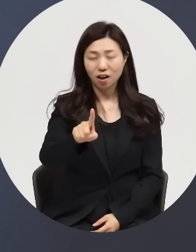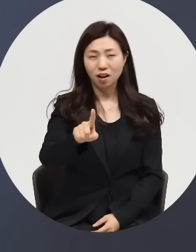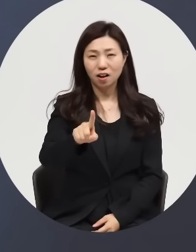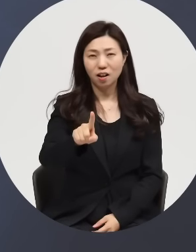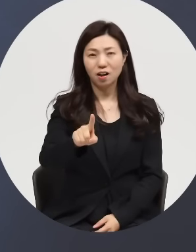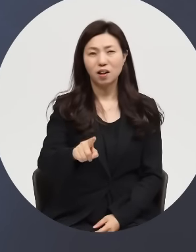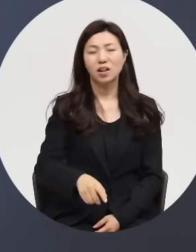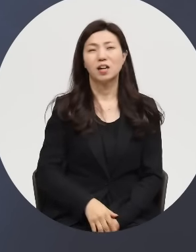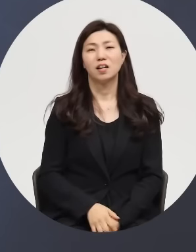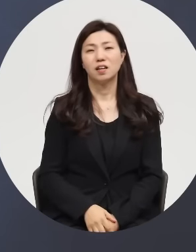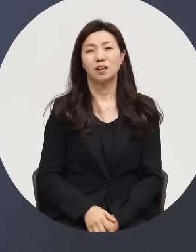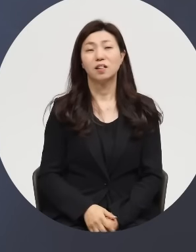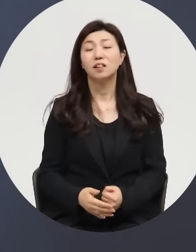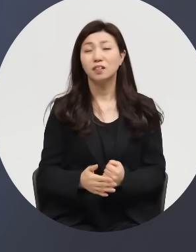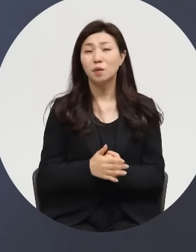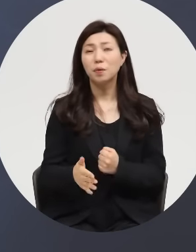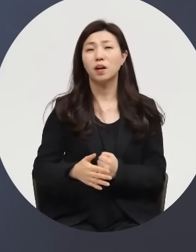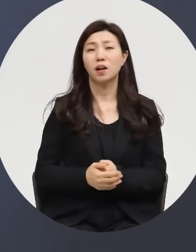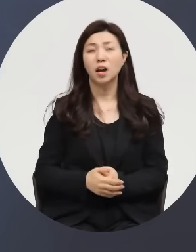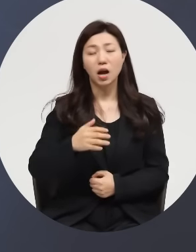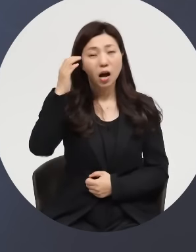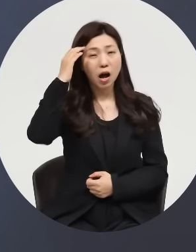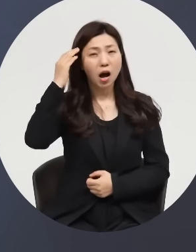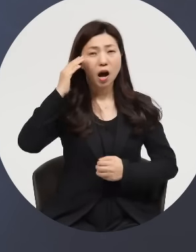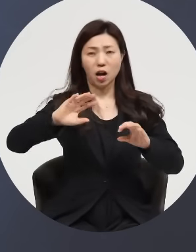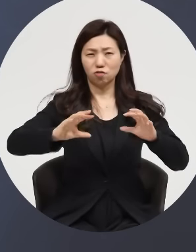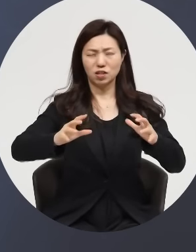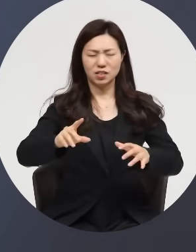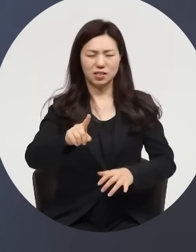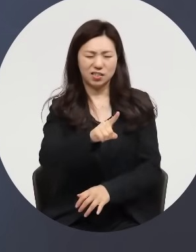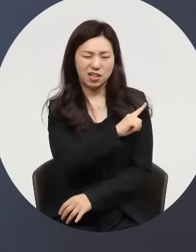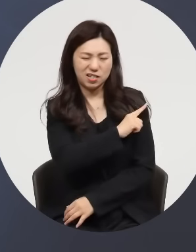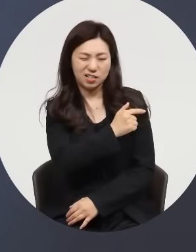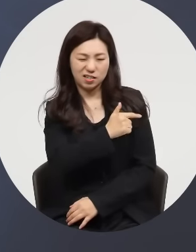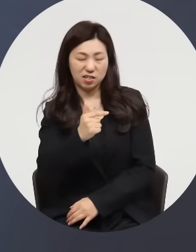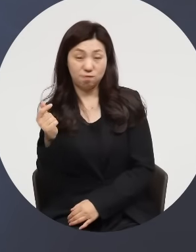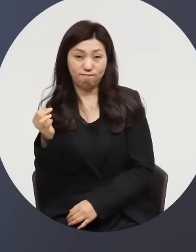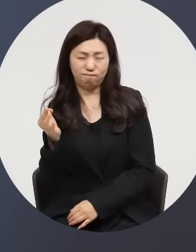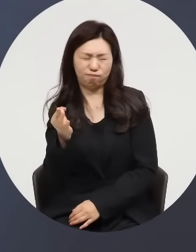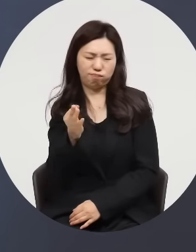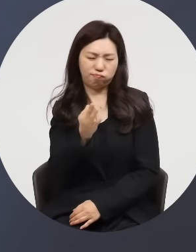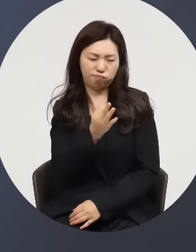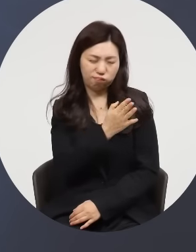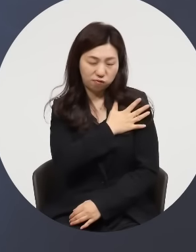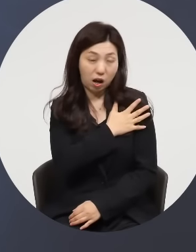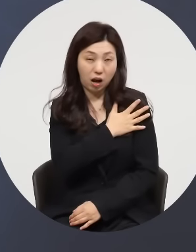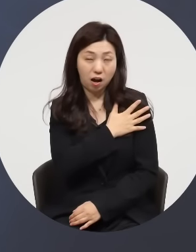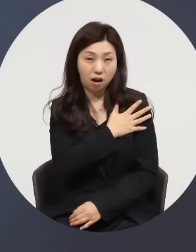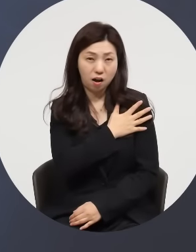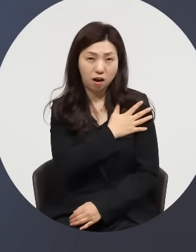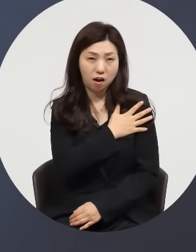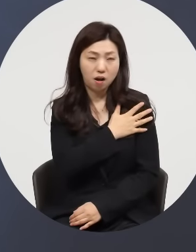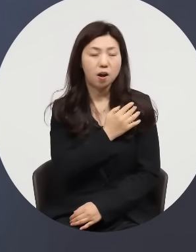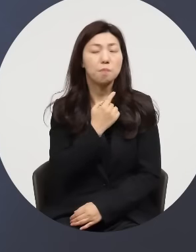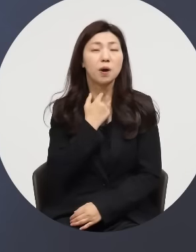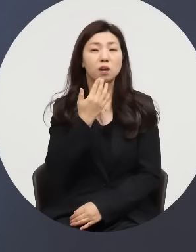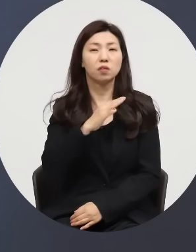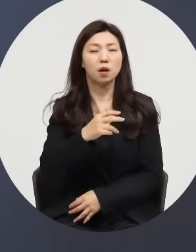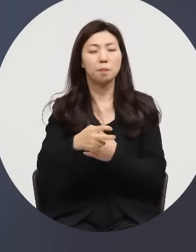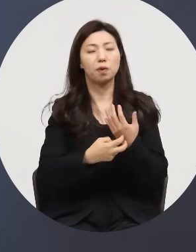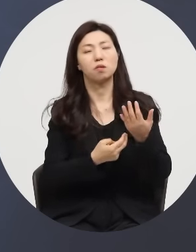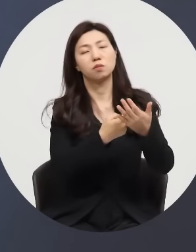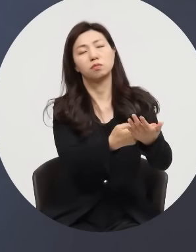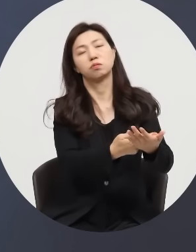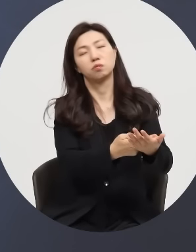갖고도, 자기는 뭐, 우리나라에서 제일 큰 부자가 돼가 돈이 엄청나게 많은데